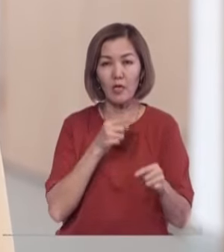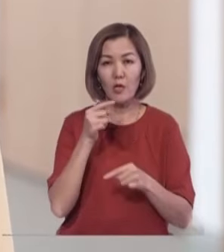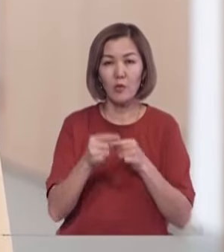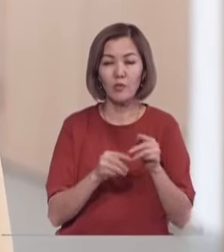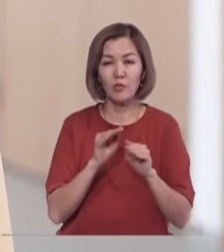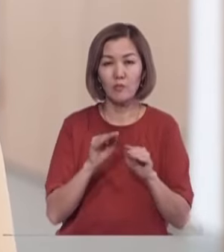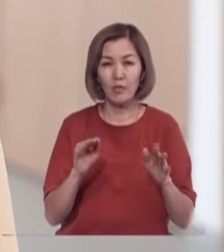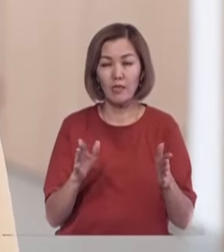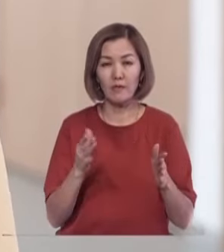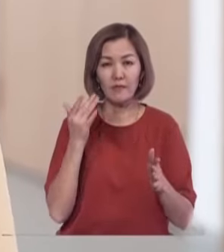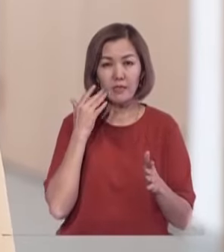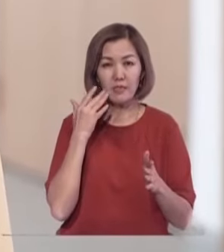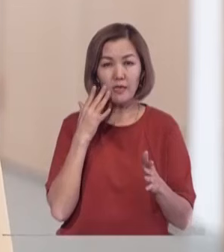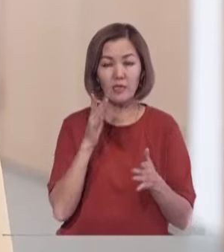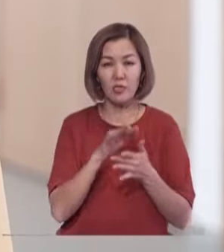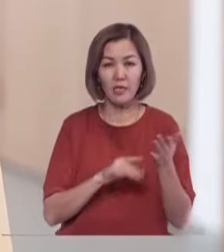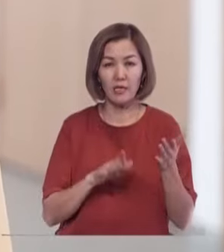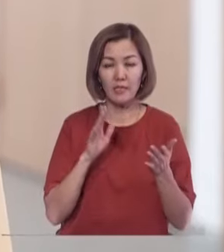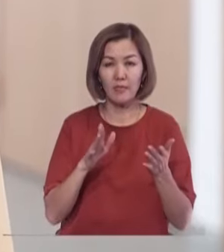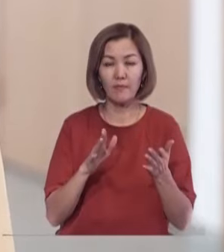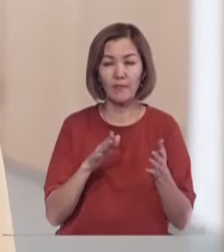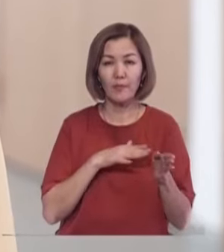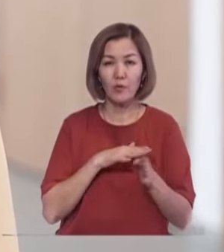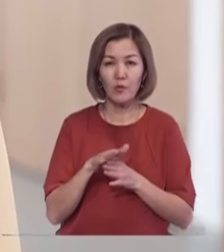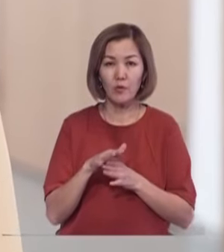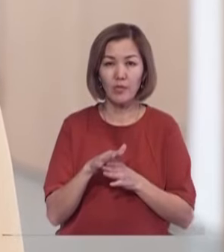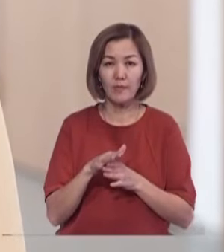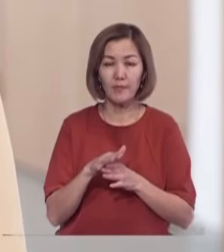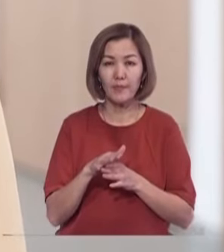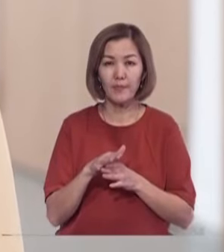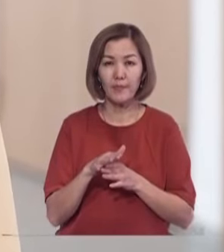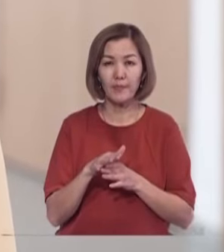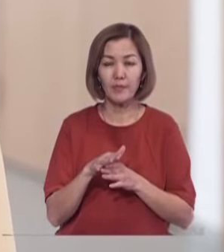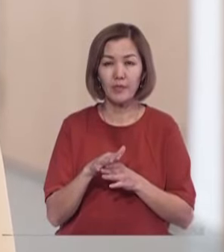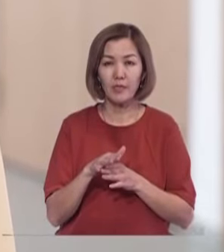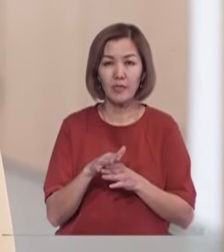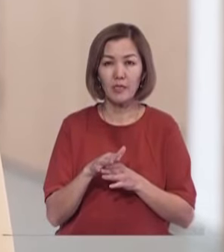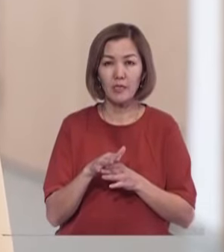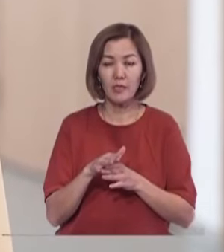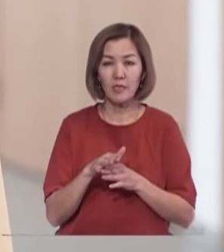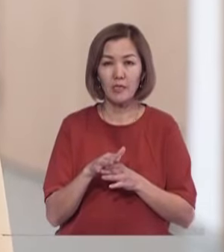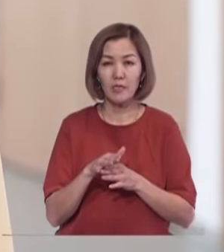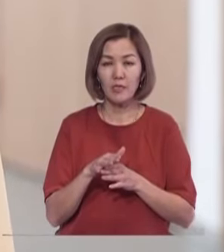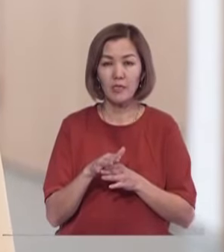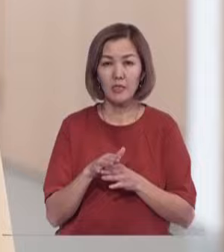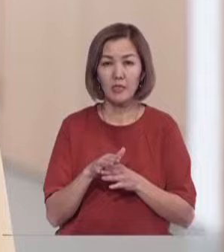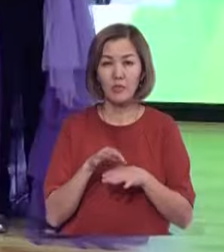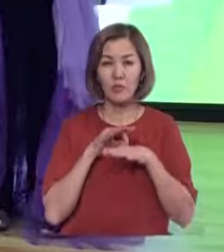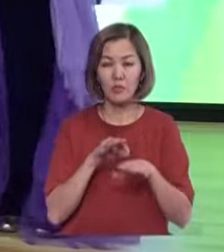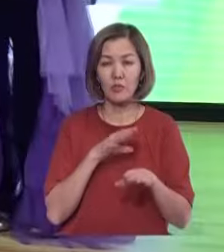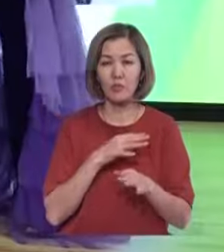балаларымыз арғай жалғастырып, орындап, жол ашсын деген мақсатпенен өткізіліп